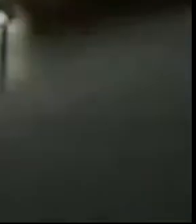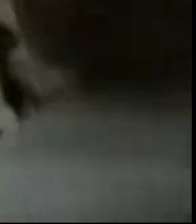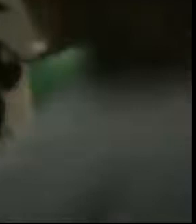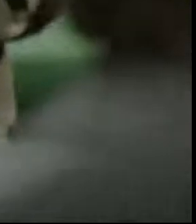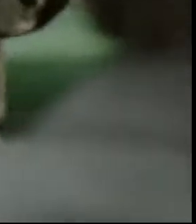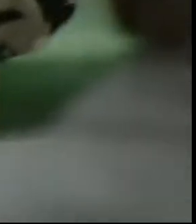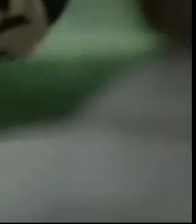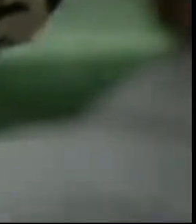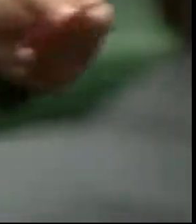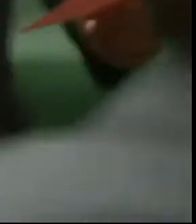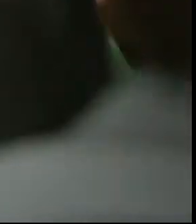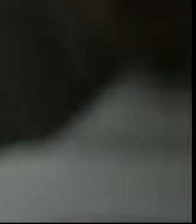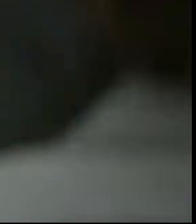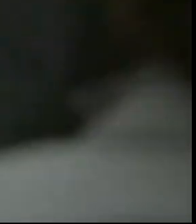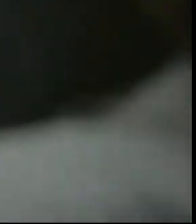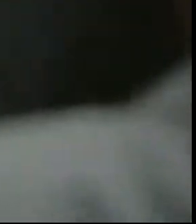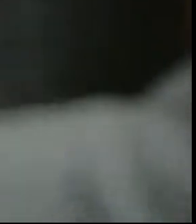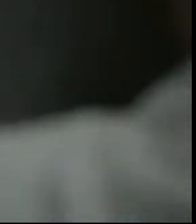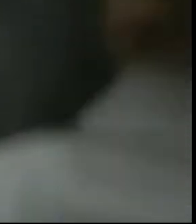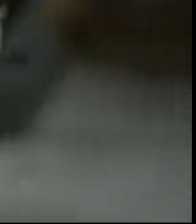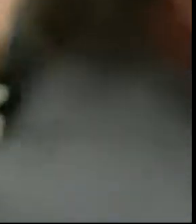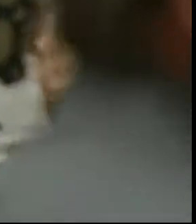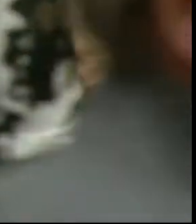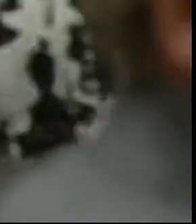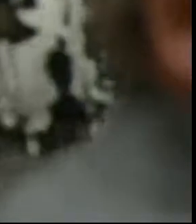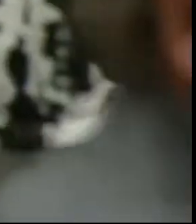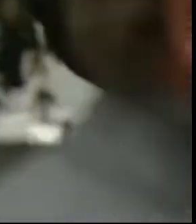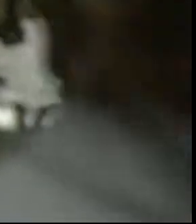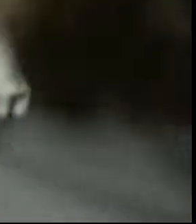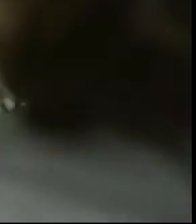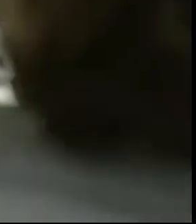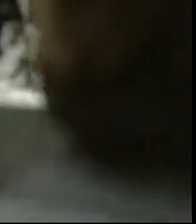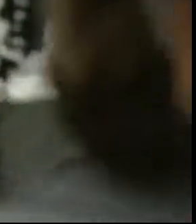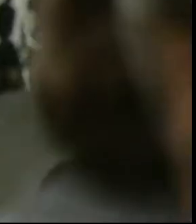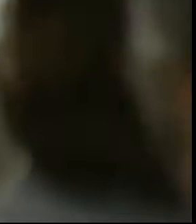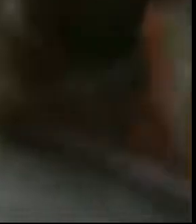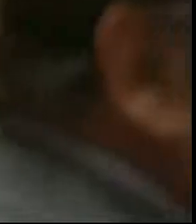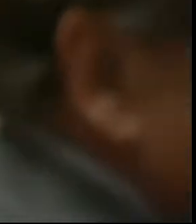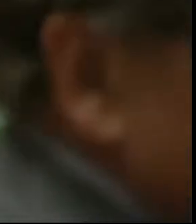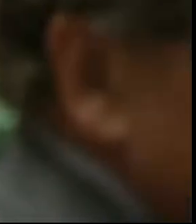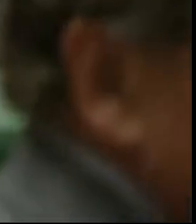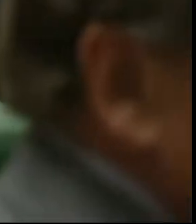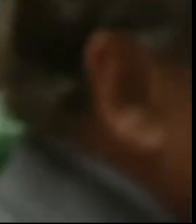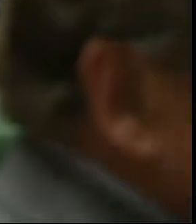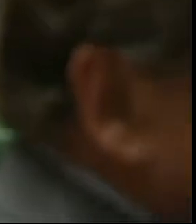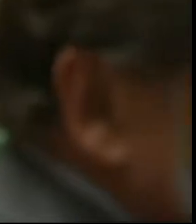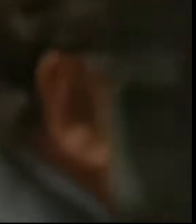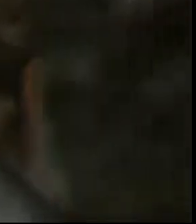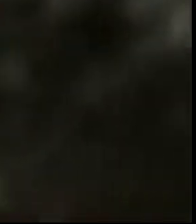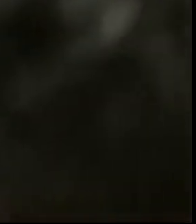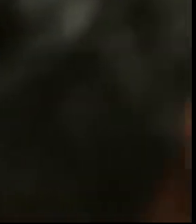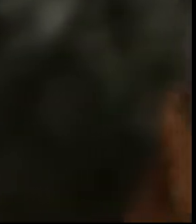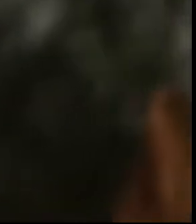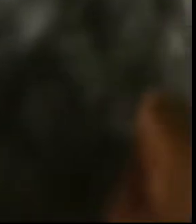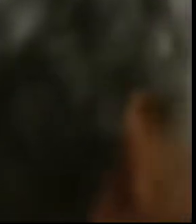Norbert, Singer Johann, Spindelberger, Stefan, Steger, Steinacker,